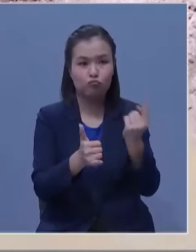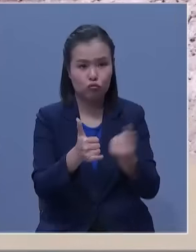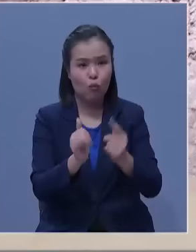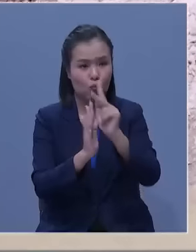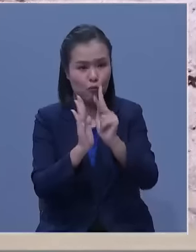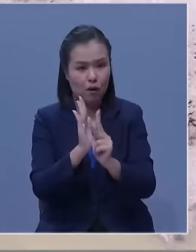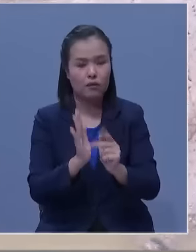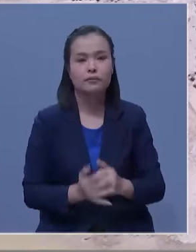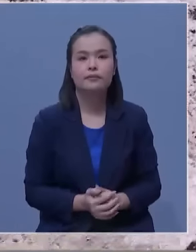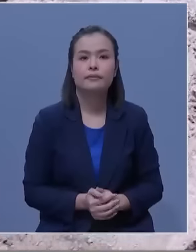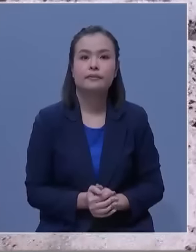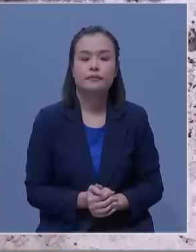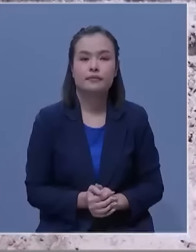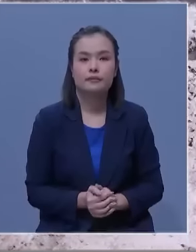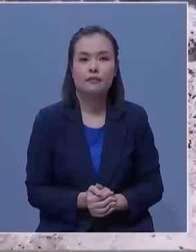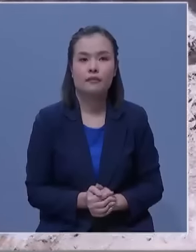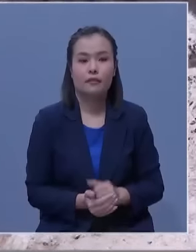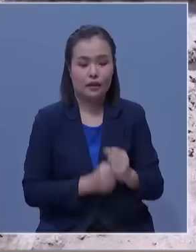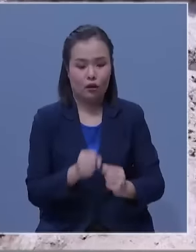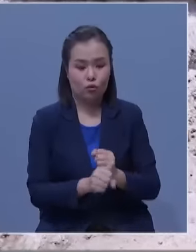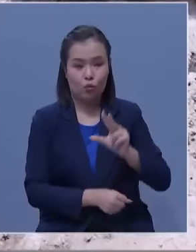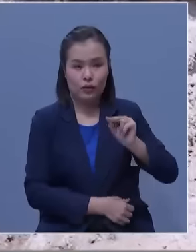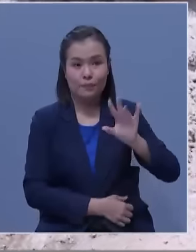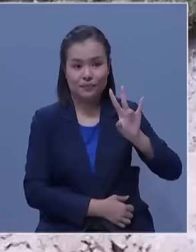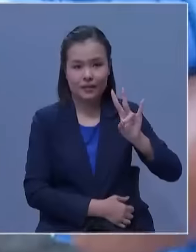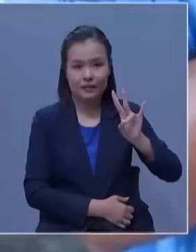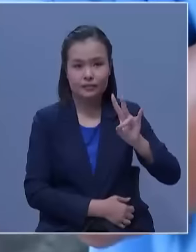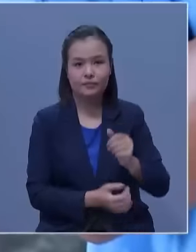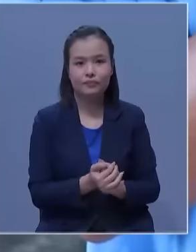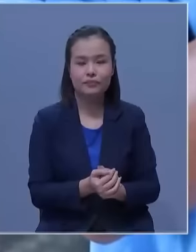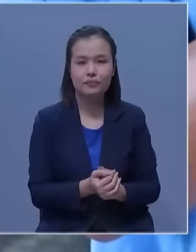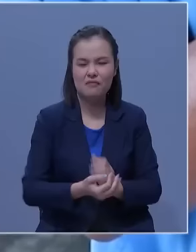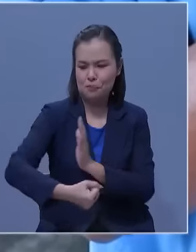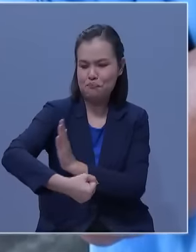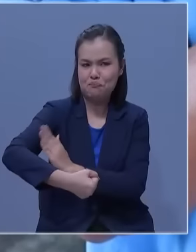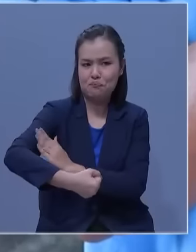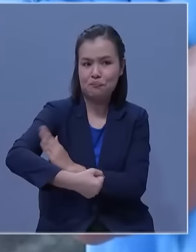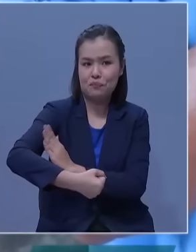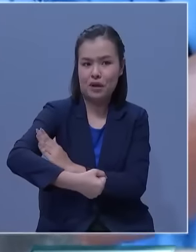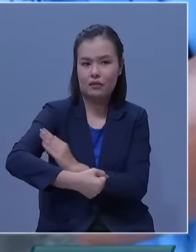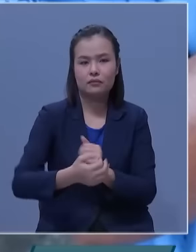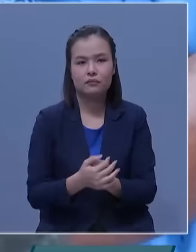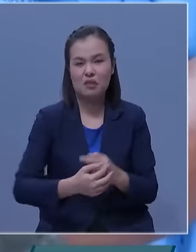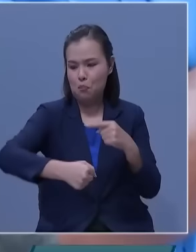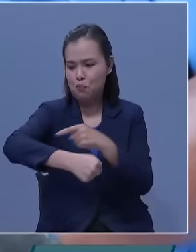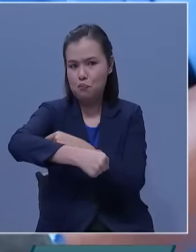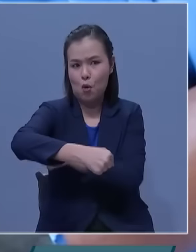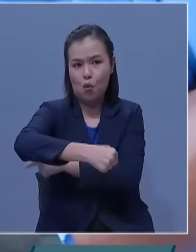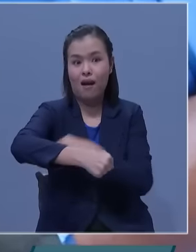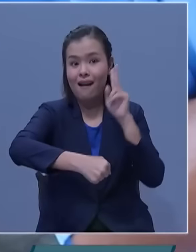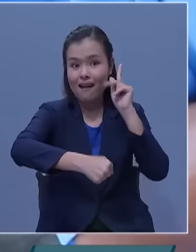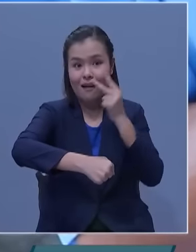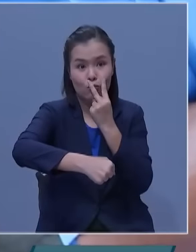านผู้ชมครับเรื่องนี้เนี่ยทางคุณสุนทรอายุ37ปีก็มีการโชว์บาดแผลถูกยิงที่แขนซ้ายจนทะลุเลยนะครับให้นักข่าว